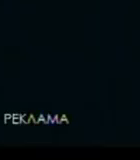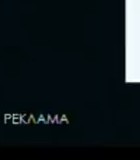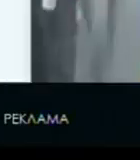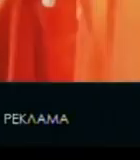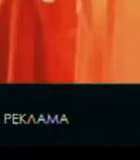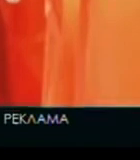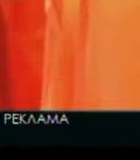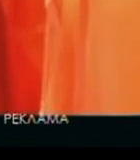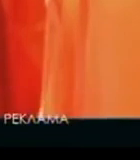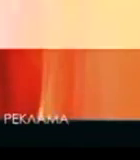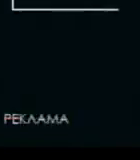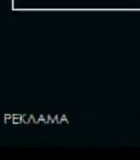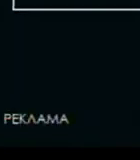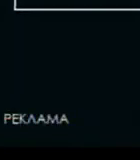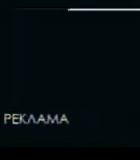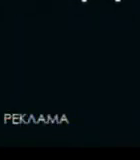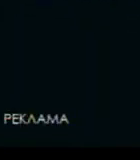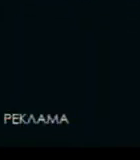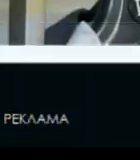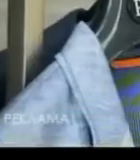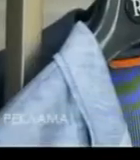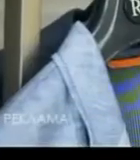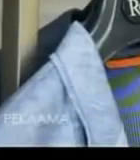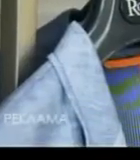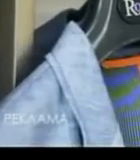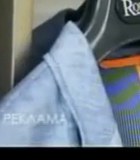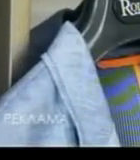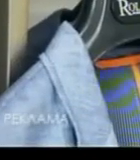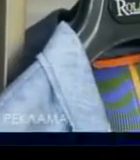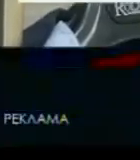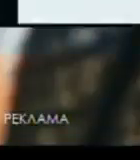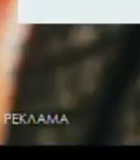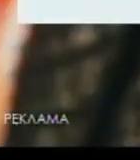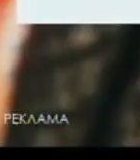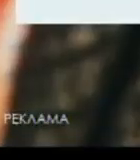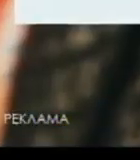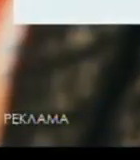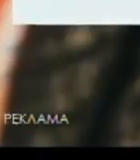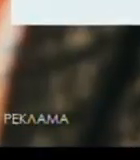Одяг ведучих від торгової марки «Ролада».